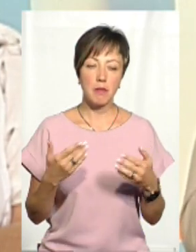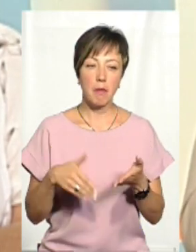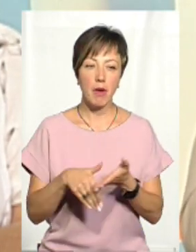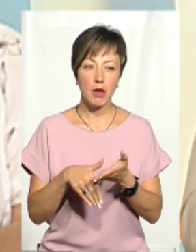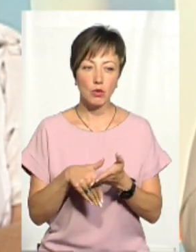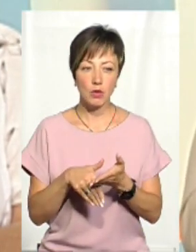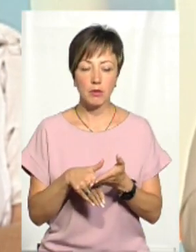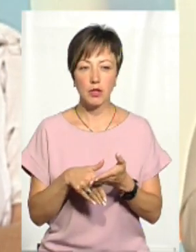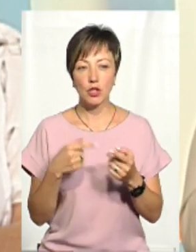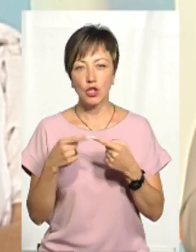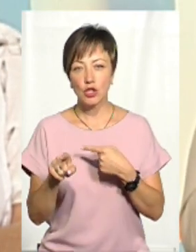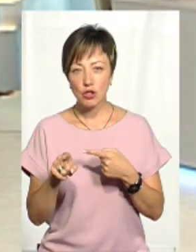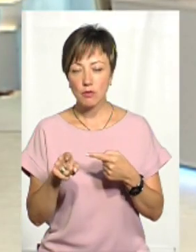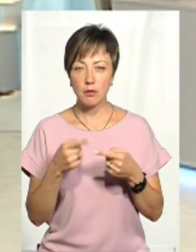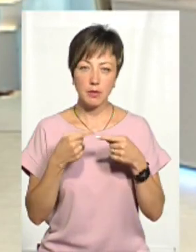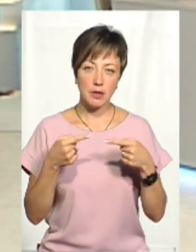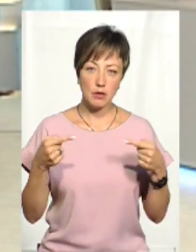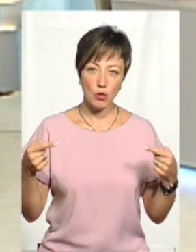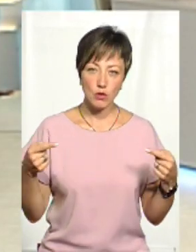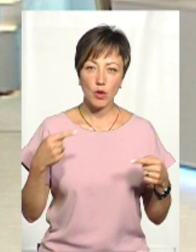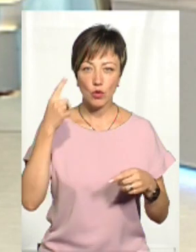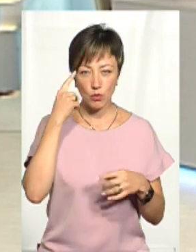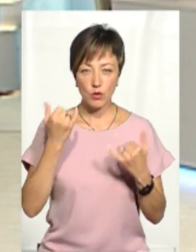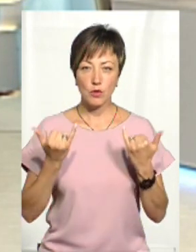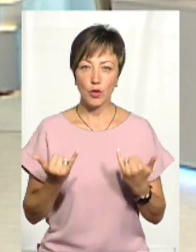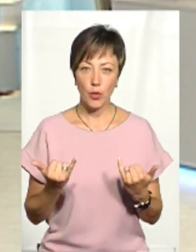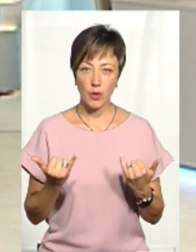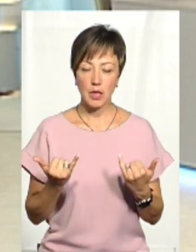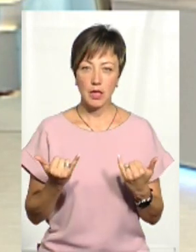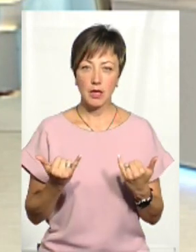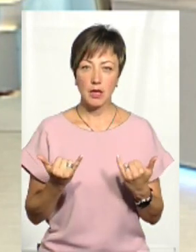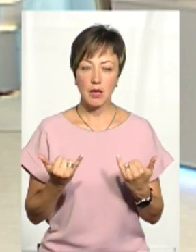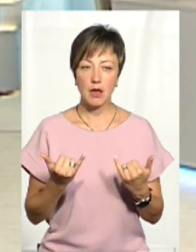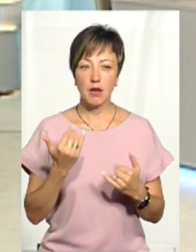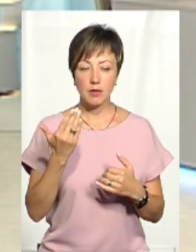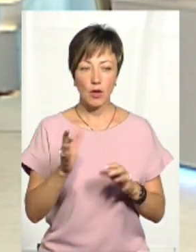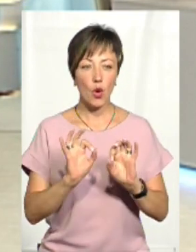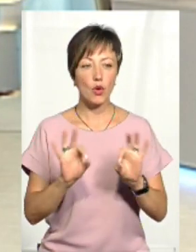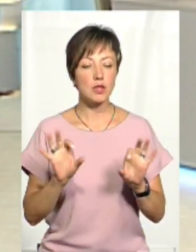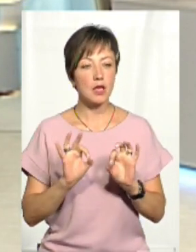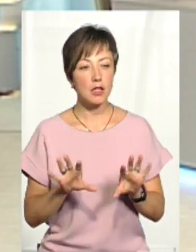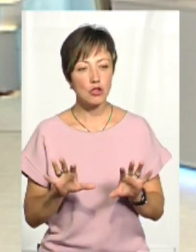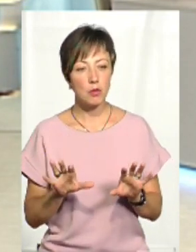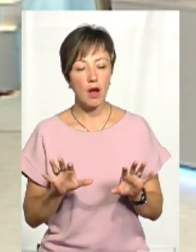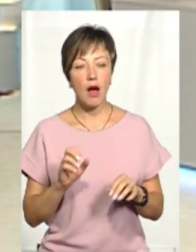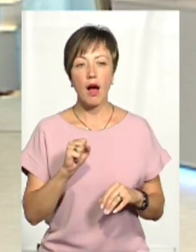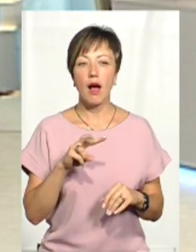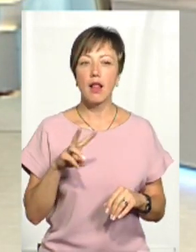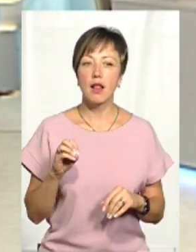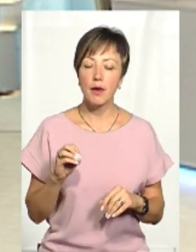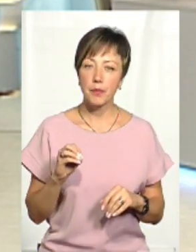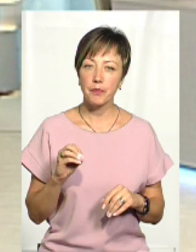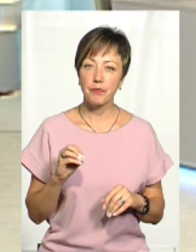інсектицидами, іншими способами. Я думаю, ми сьогодні з пані Вірою про них вам розкажемо.